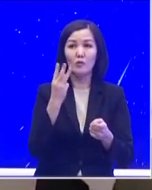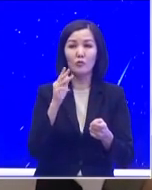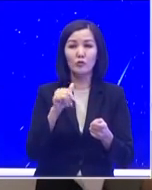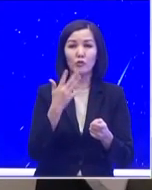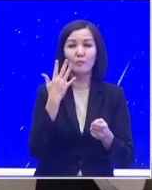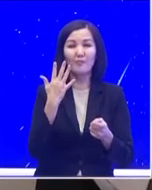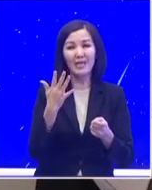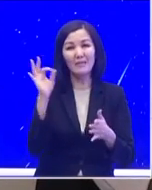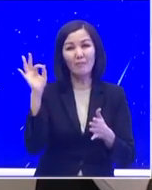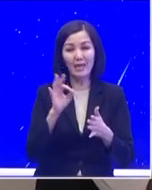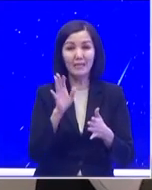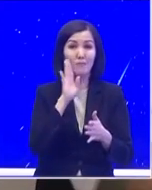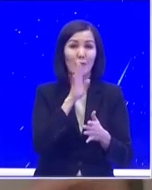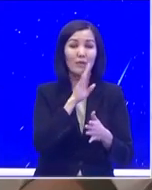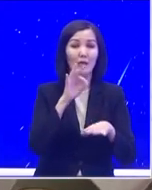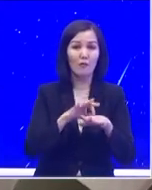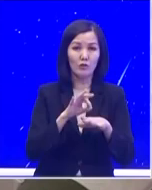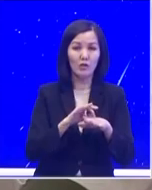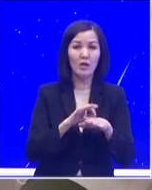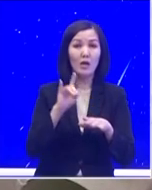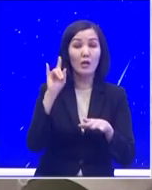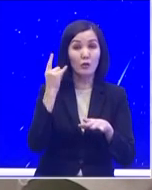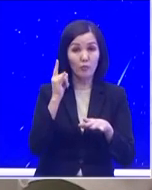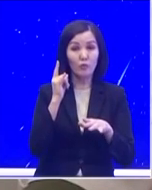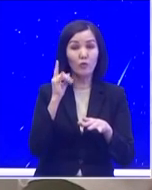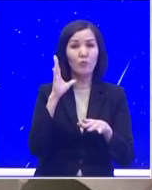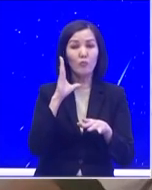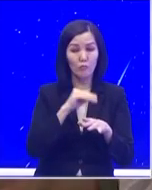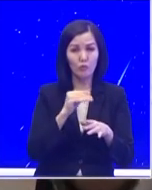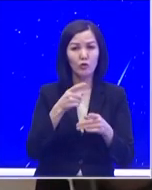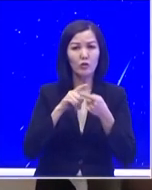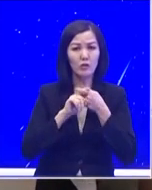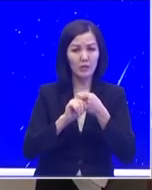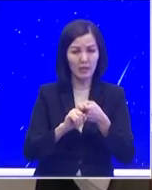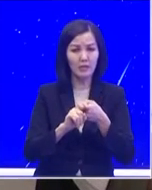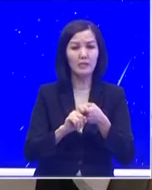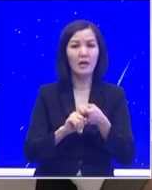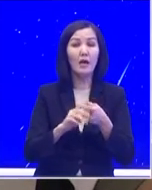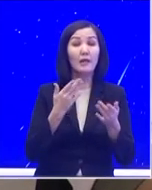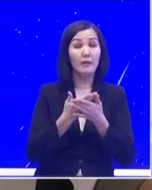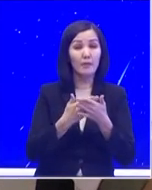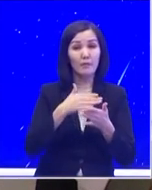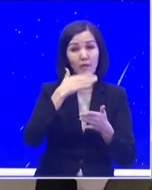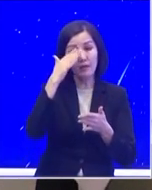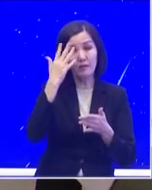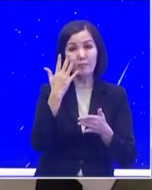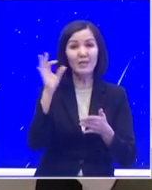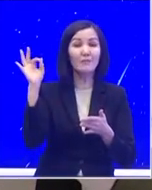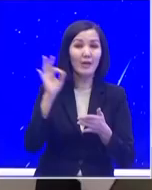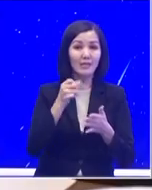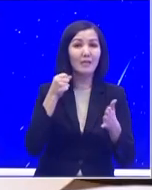3-5%, если мамасы ауырса, балада сахарный диабет болуға мүмкін. А если әкесі ауырса, 5%-ға дейін